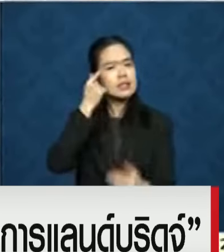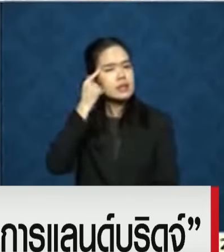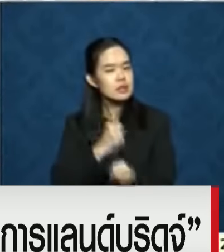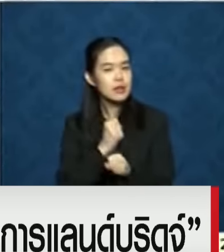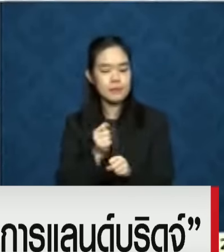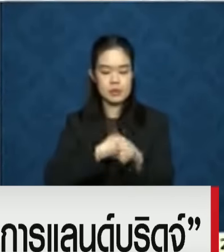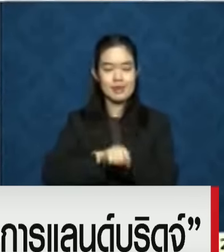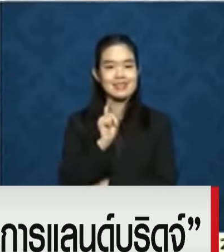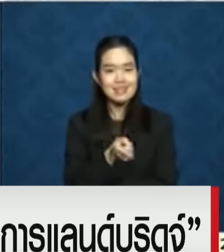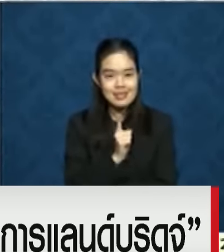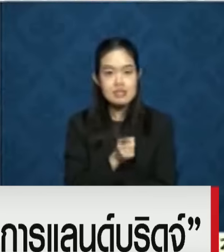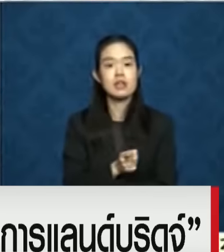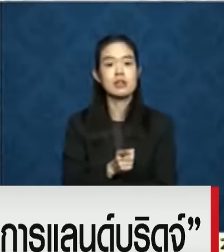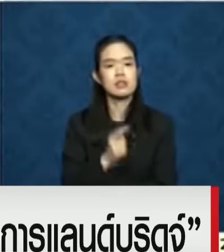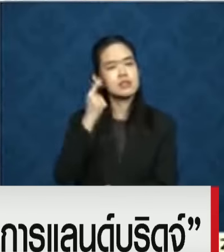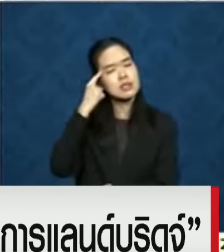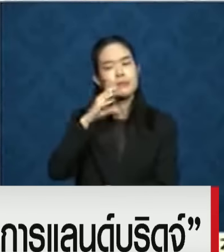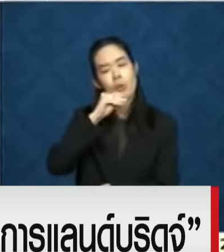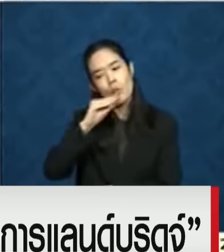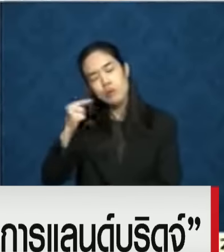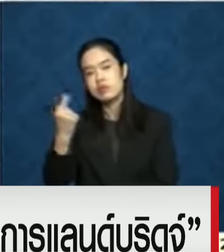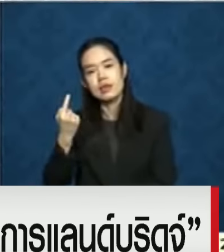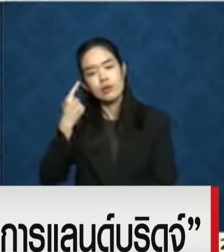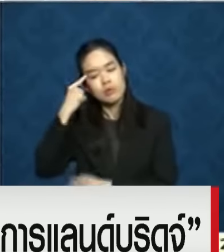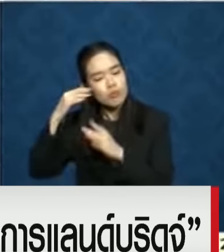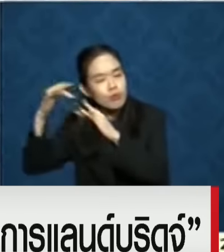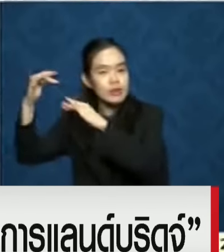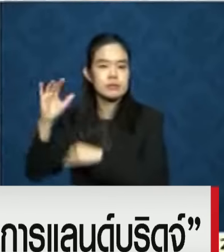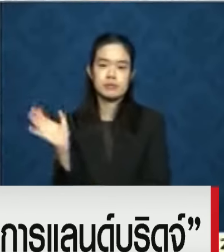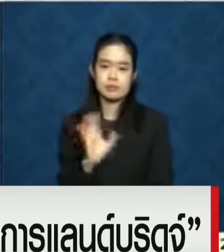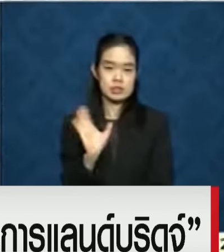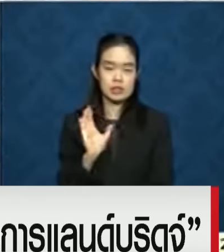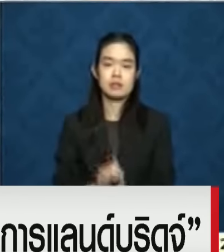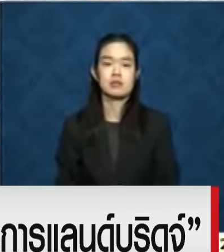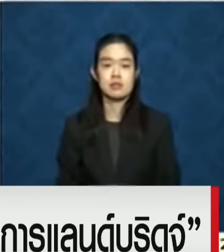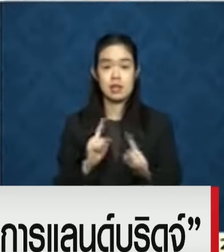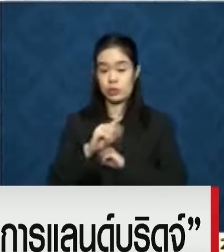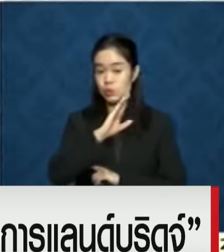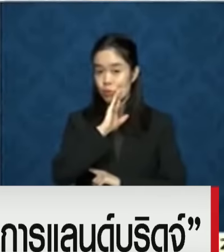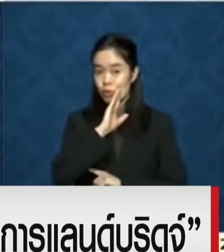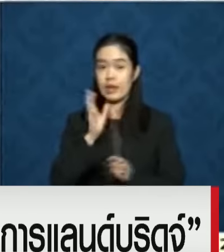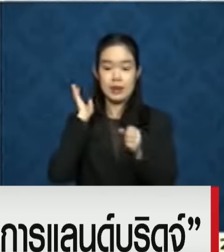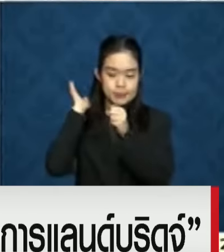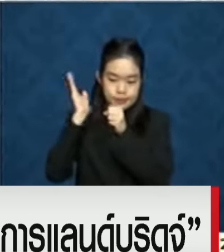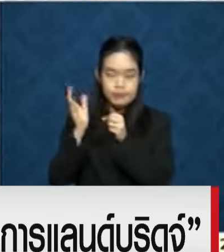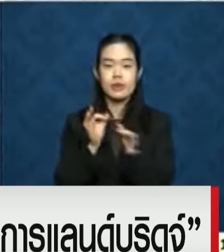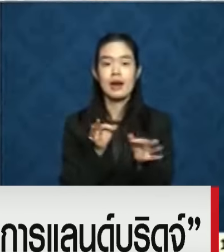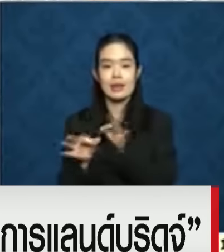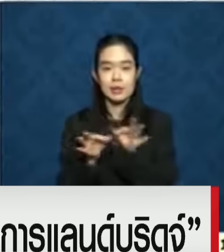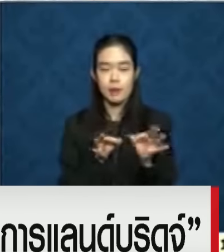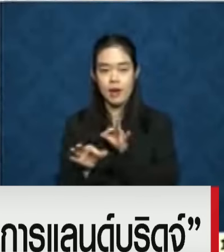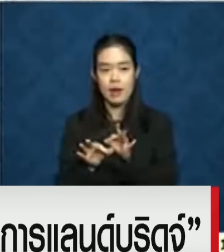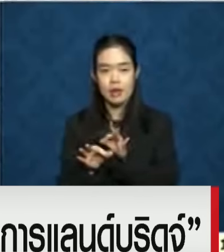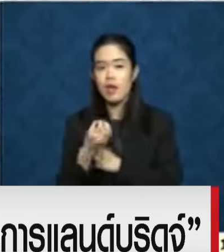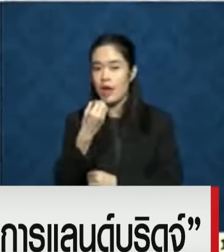ลงทุนต่างๆรัฐมนตรีมนพรชี้แจงครับว่าในรายละเอียดที่ซักถามเนี่ยตอนนี้อยู่ใน